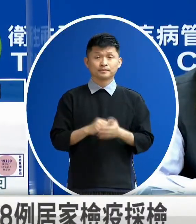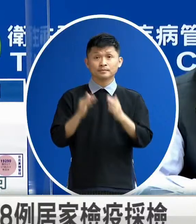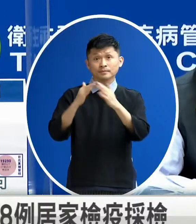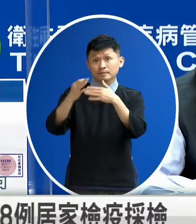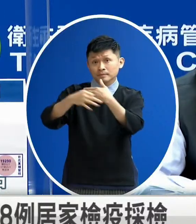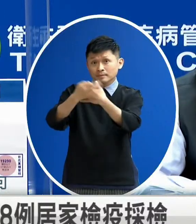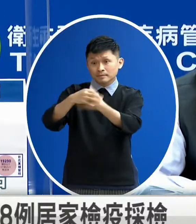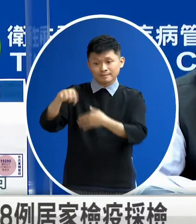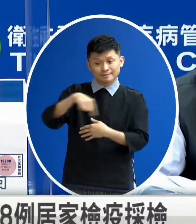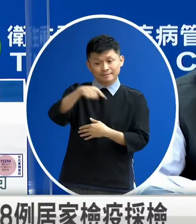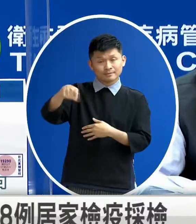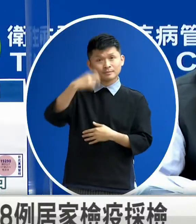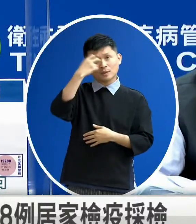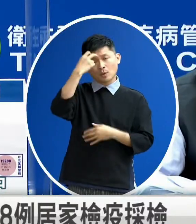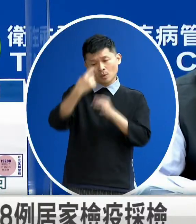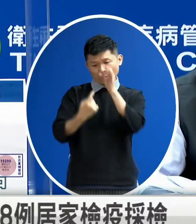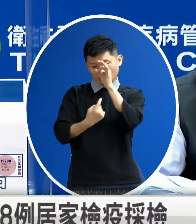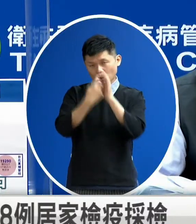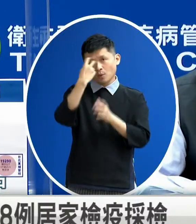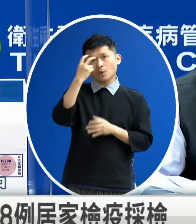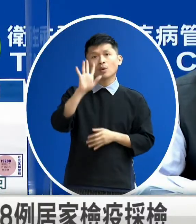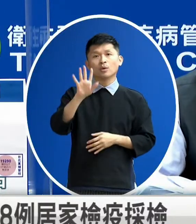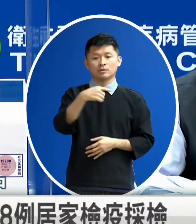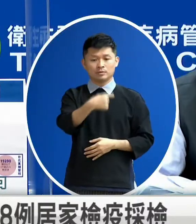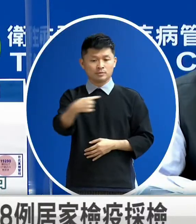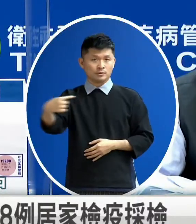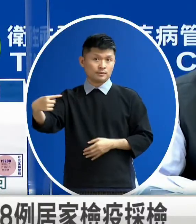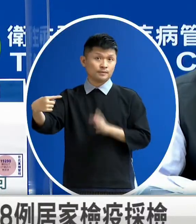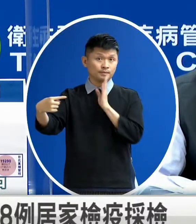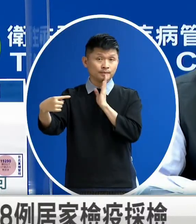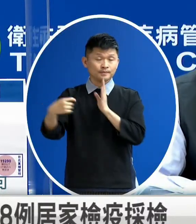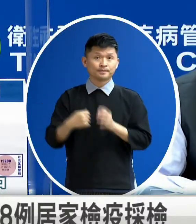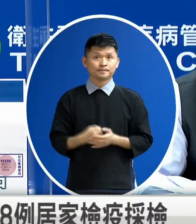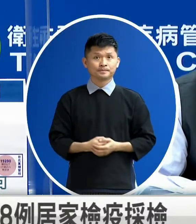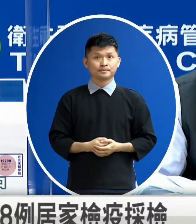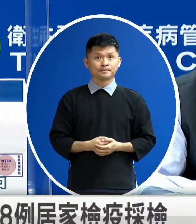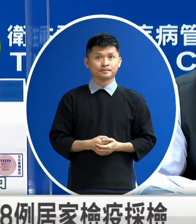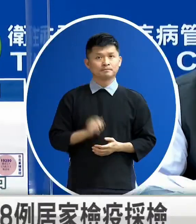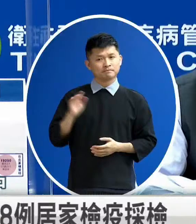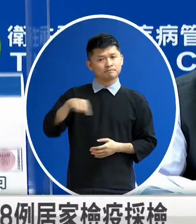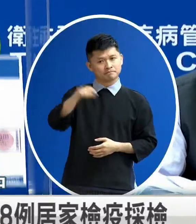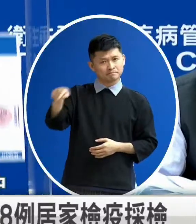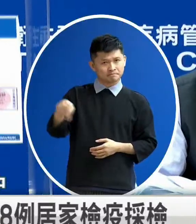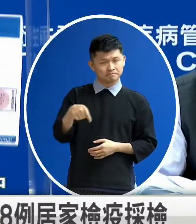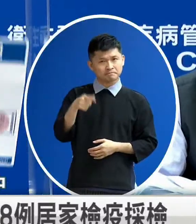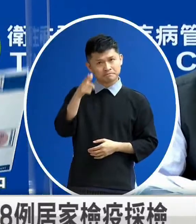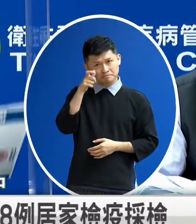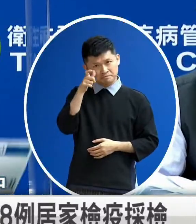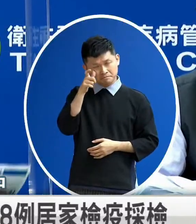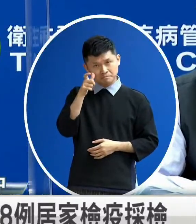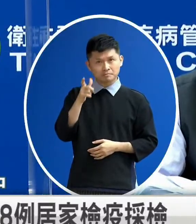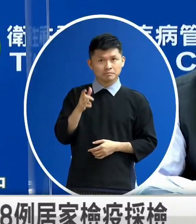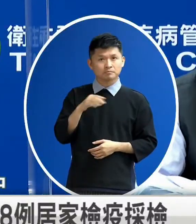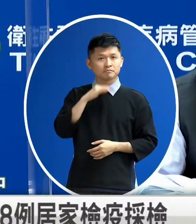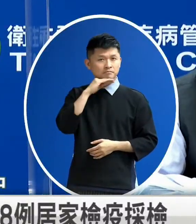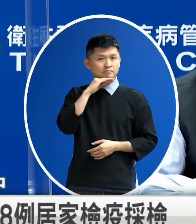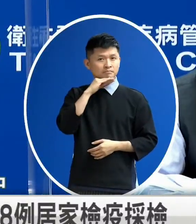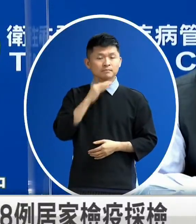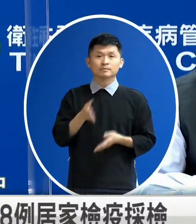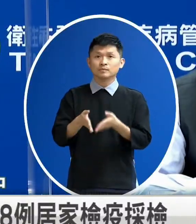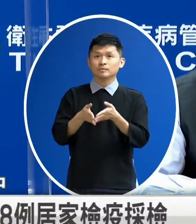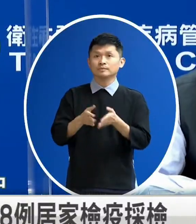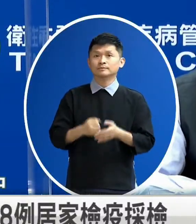都验过，他家里面的目前都是阴性，不过这个家里面的人他要再观察。